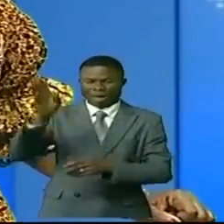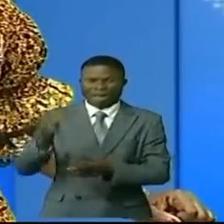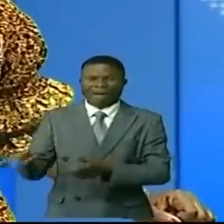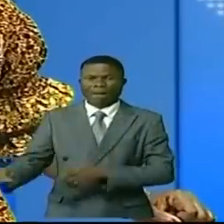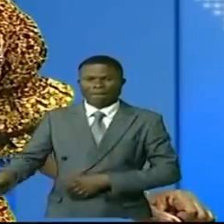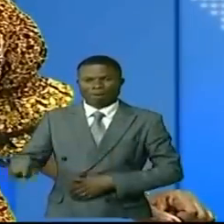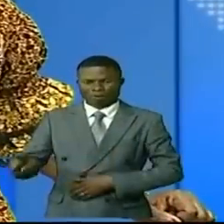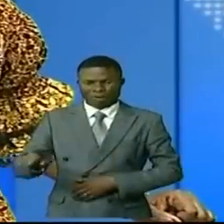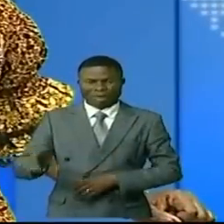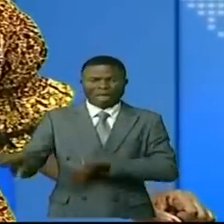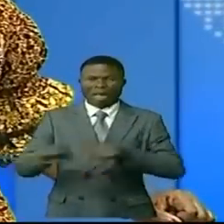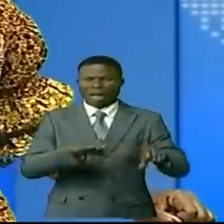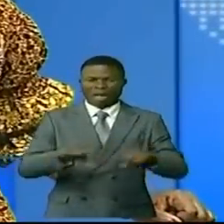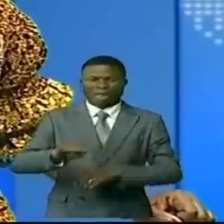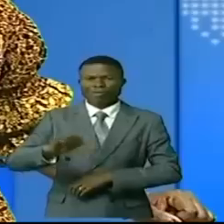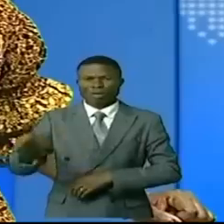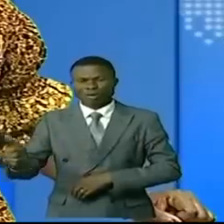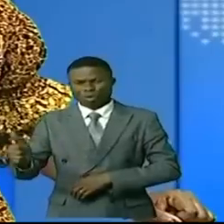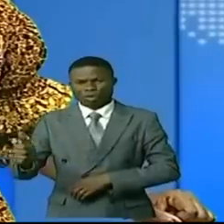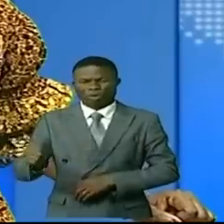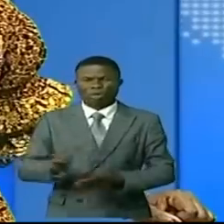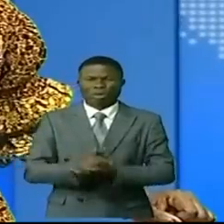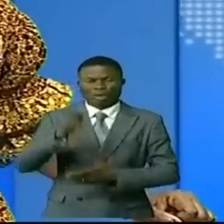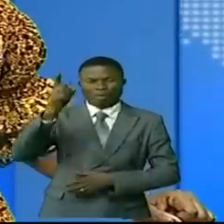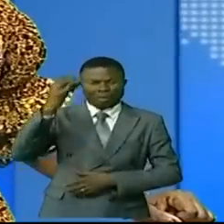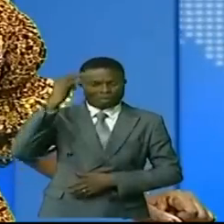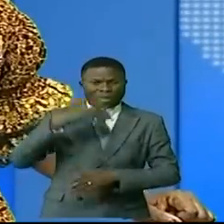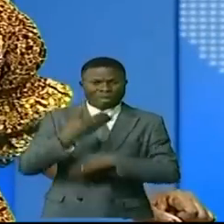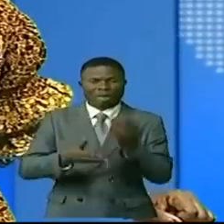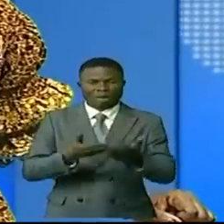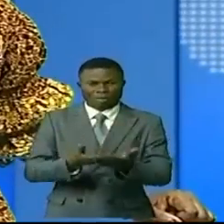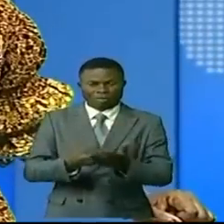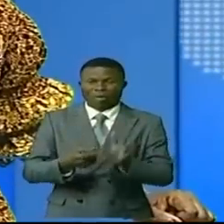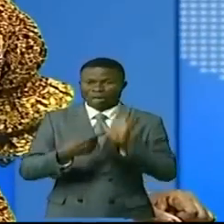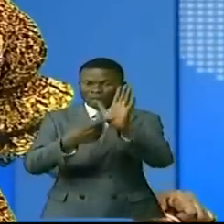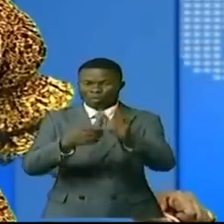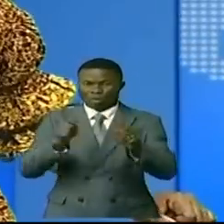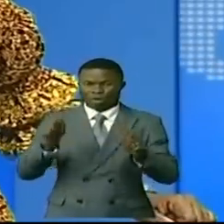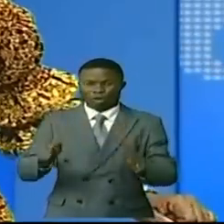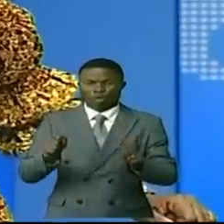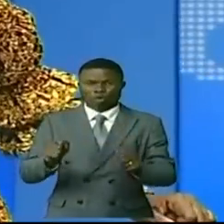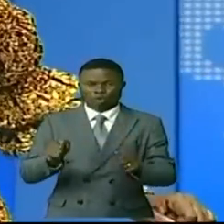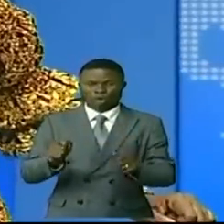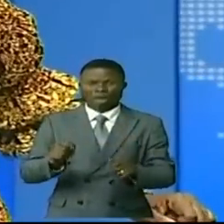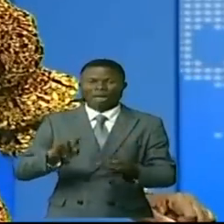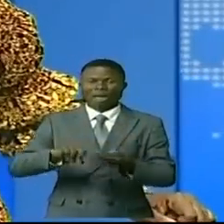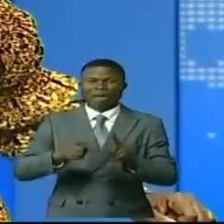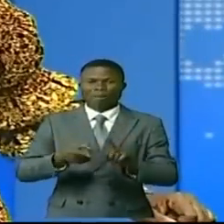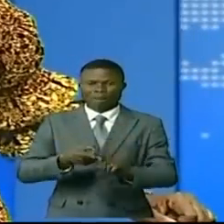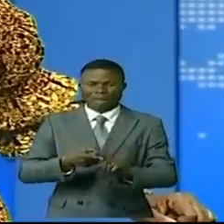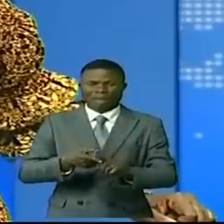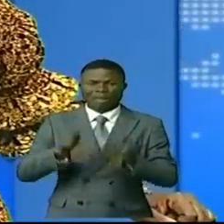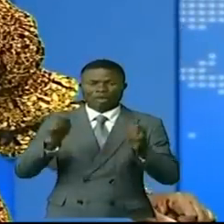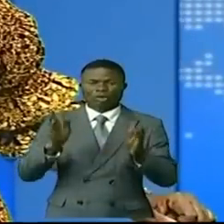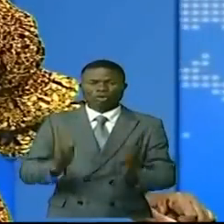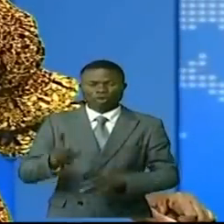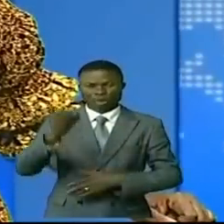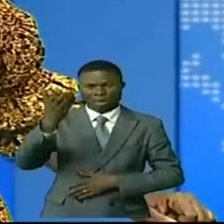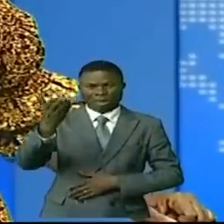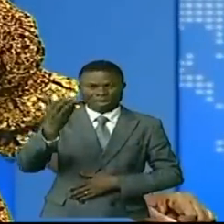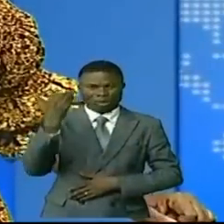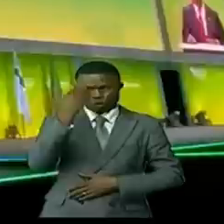institution. D'autres activités déployées par le Premier ministre dans ce reportage de Patti Tondwangu et bienvenue